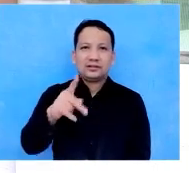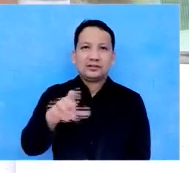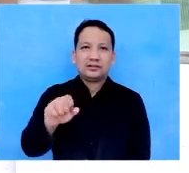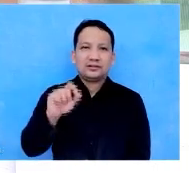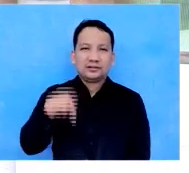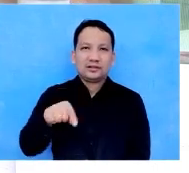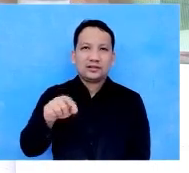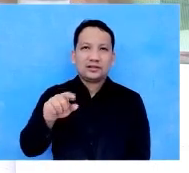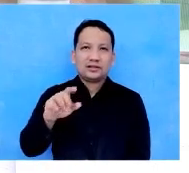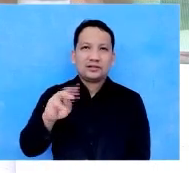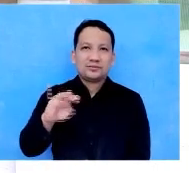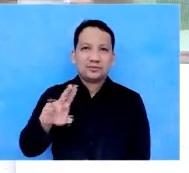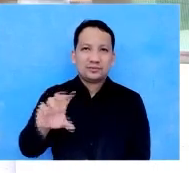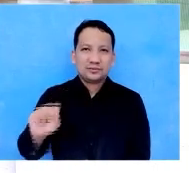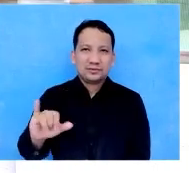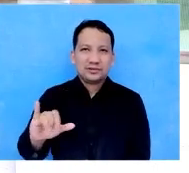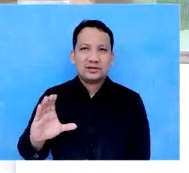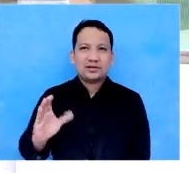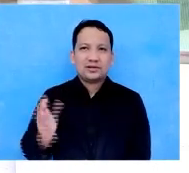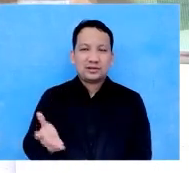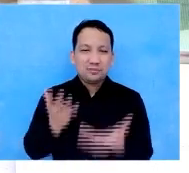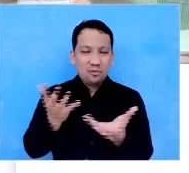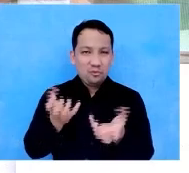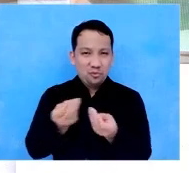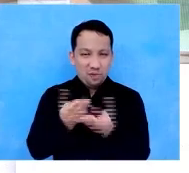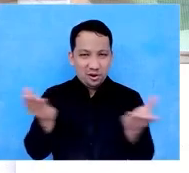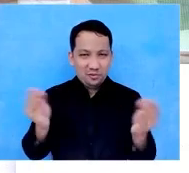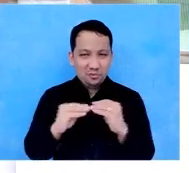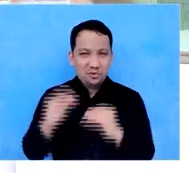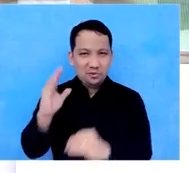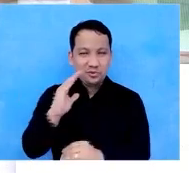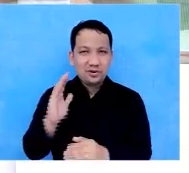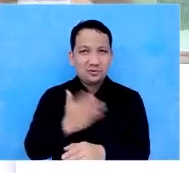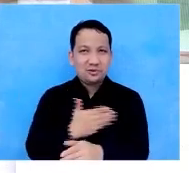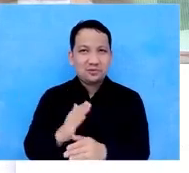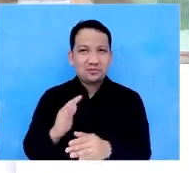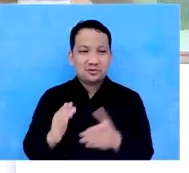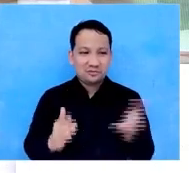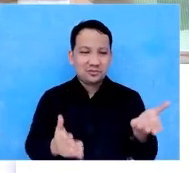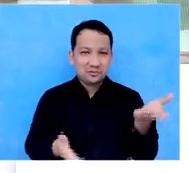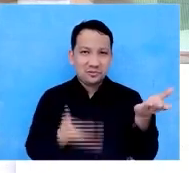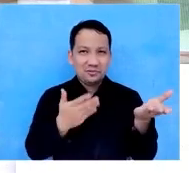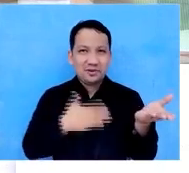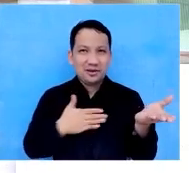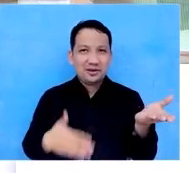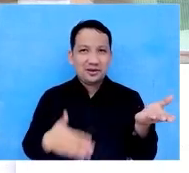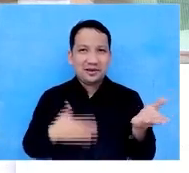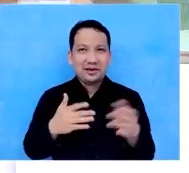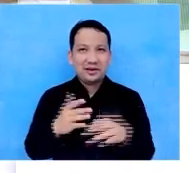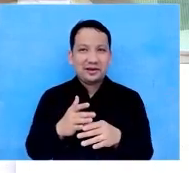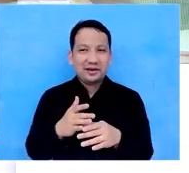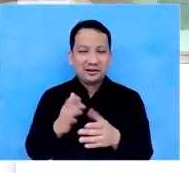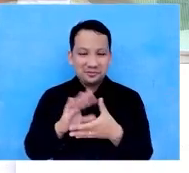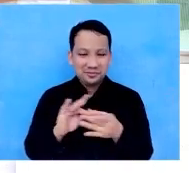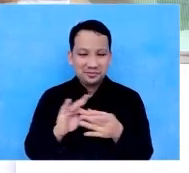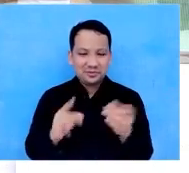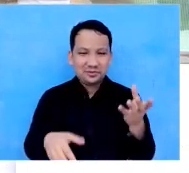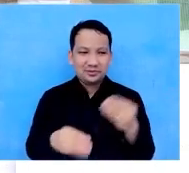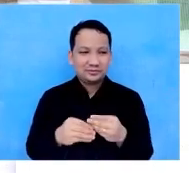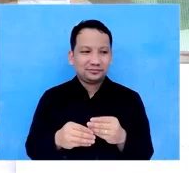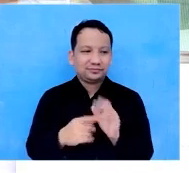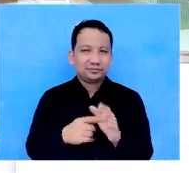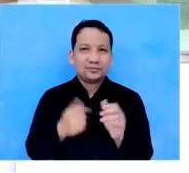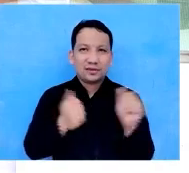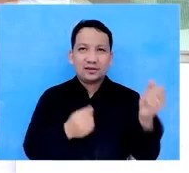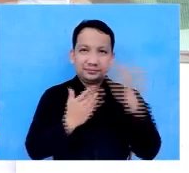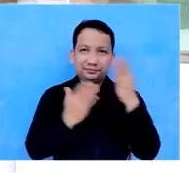Markcarpio.music. There you go. Para sa mga may gustong gawa ng kanta, ang kanilang yes. Talambuhay, ito, follow niya lang po